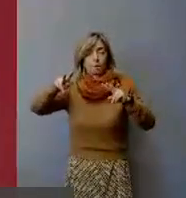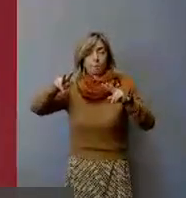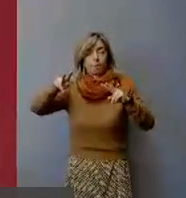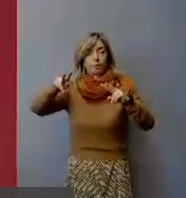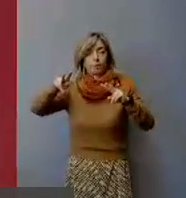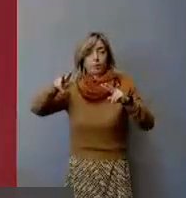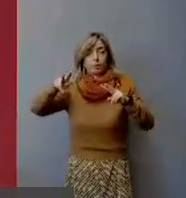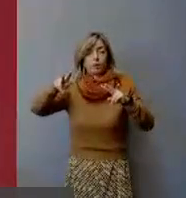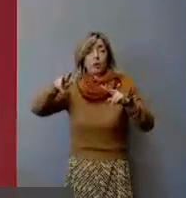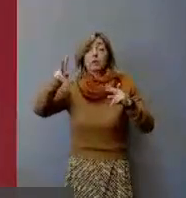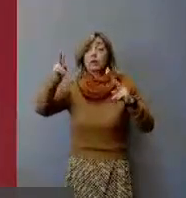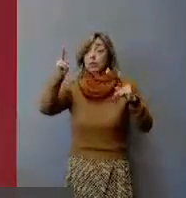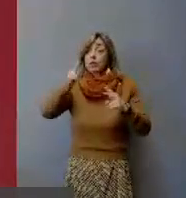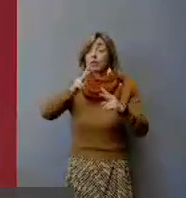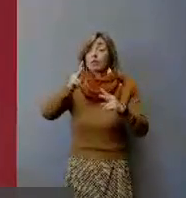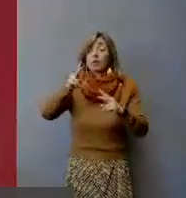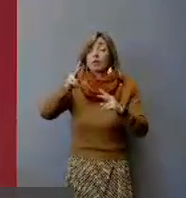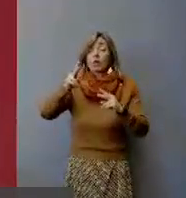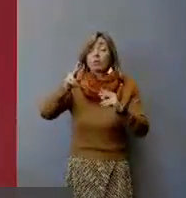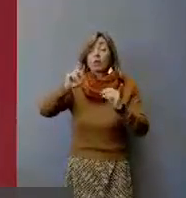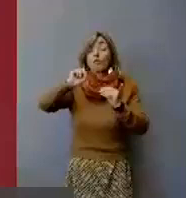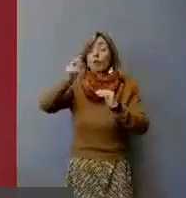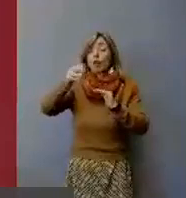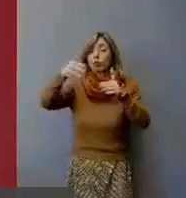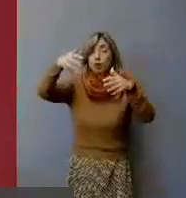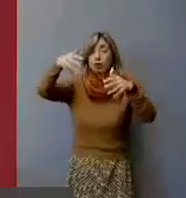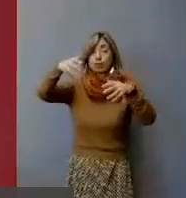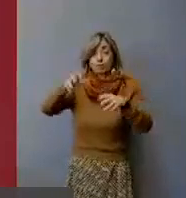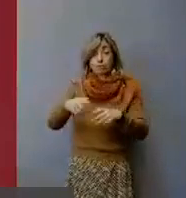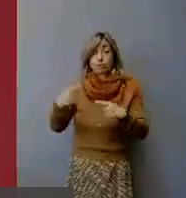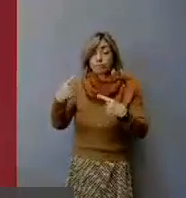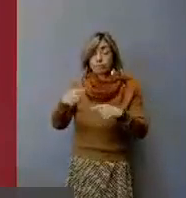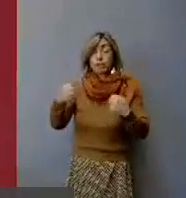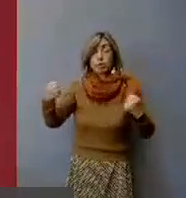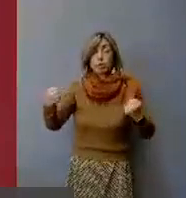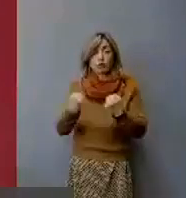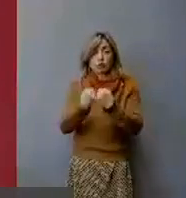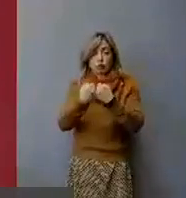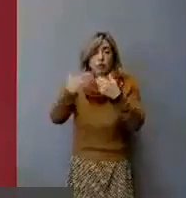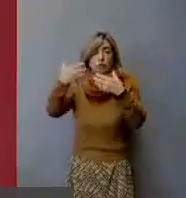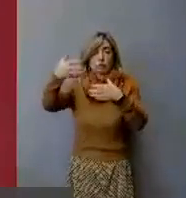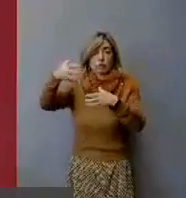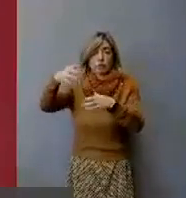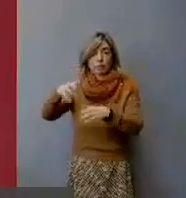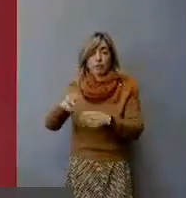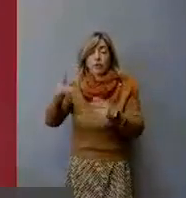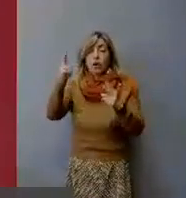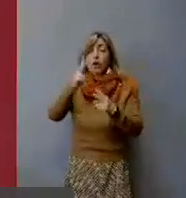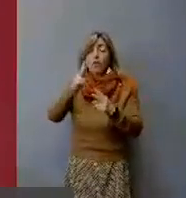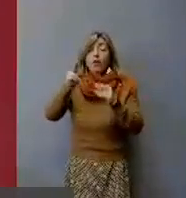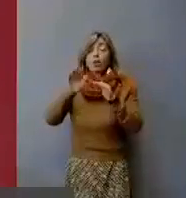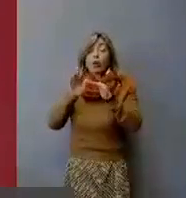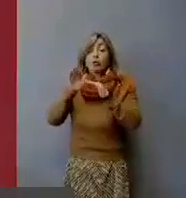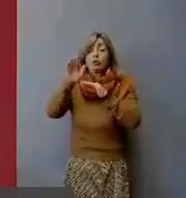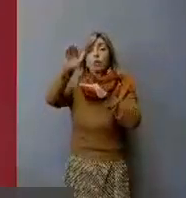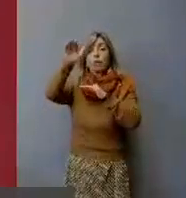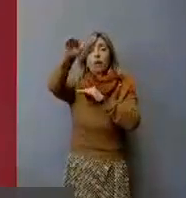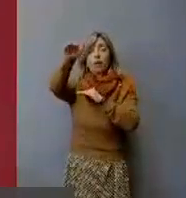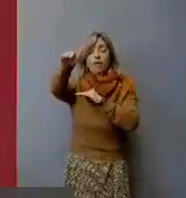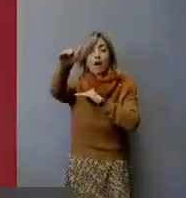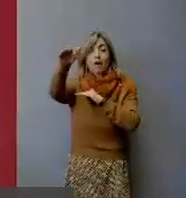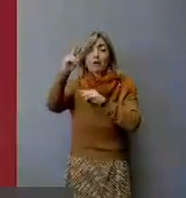gli incidenti stradali sono notevolmente diminuiti ma sulla sopraelevata i tutor reagiscono soltanto rilevando